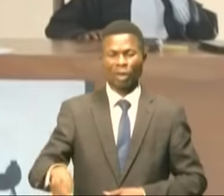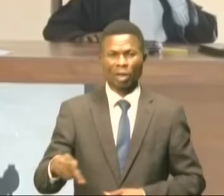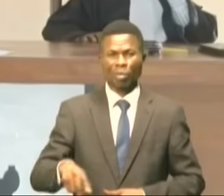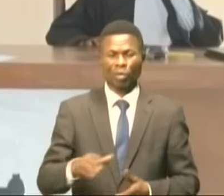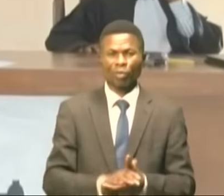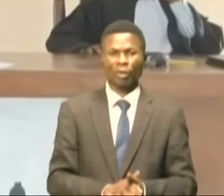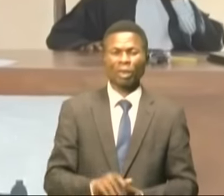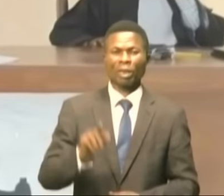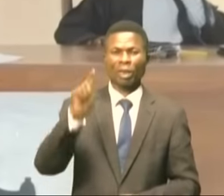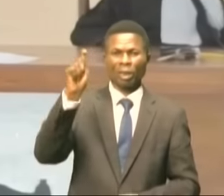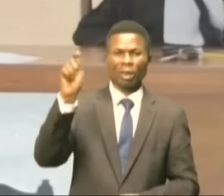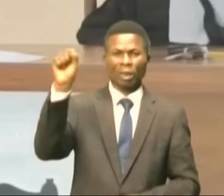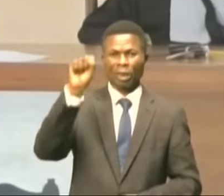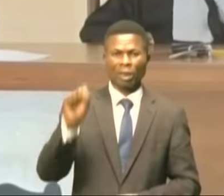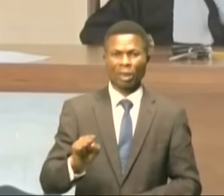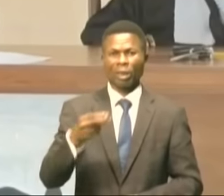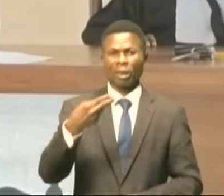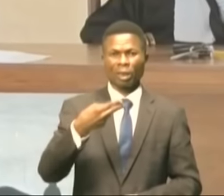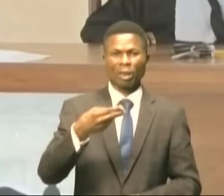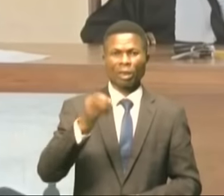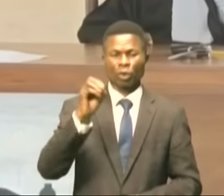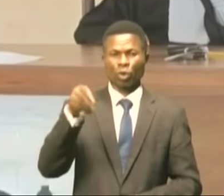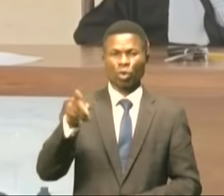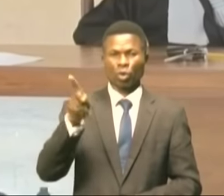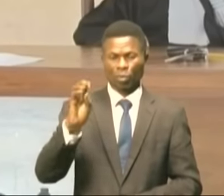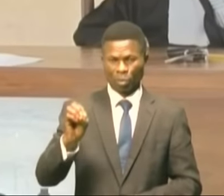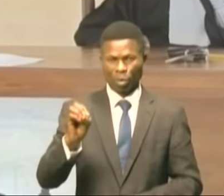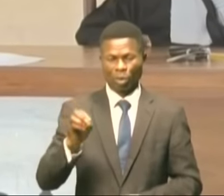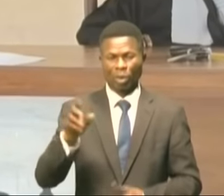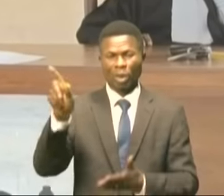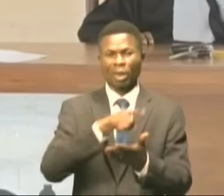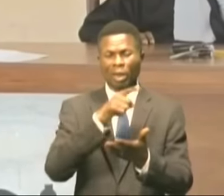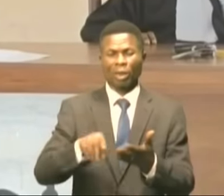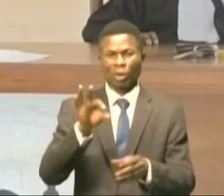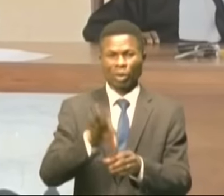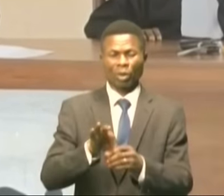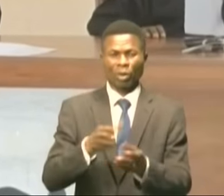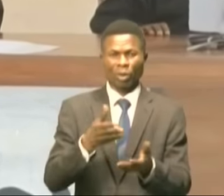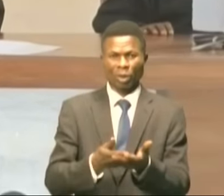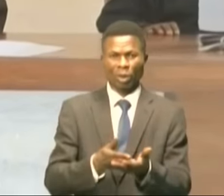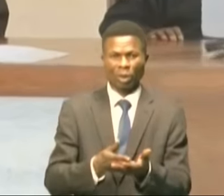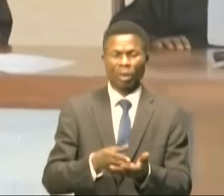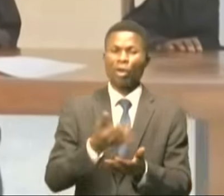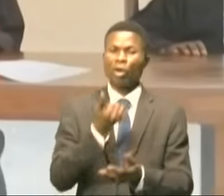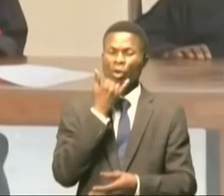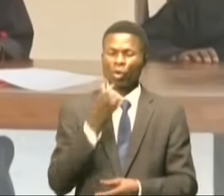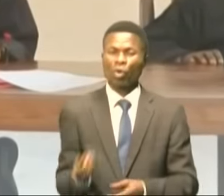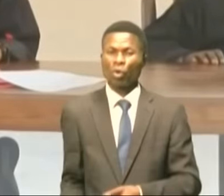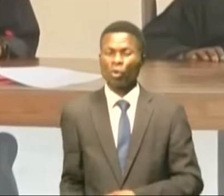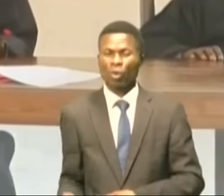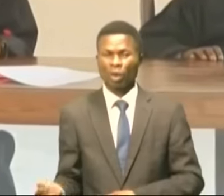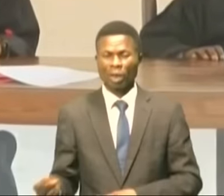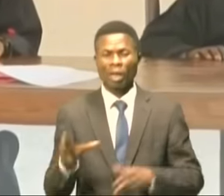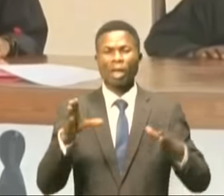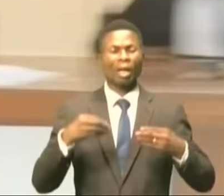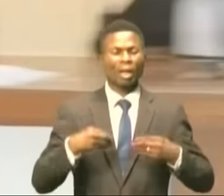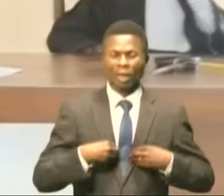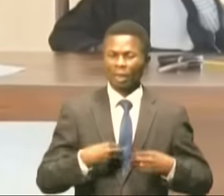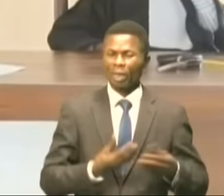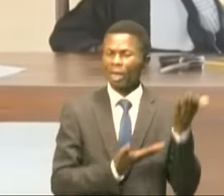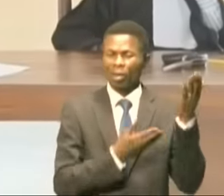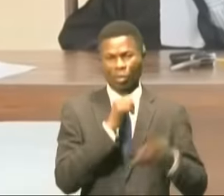La requête introduite par l'AFDCA en annulation des élections pour corruption est jugée recevable et non